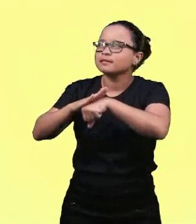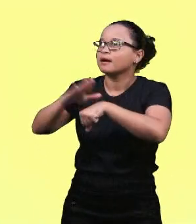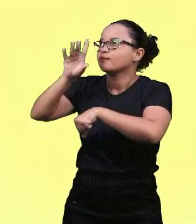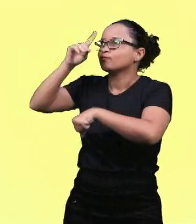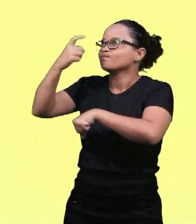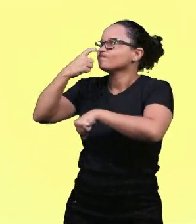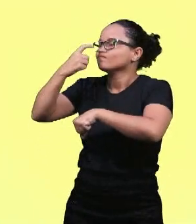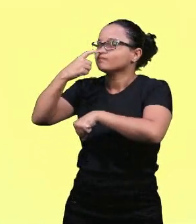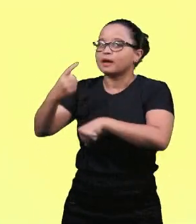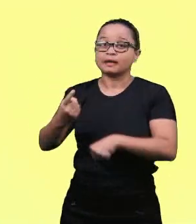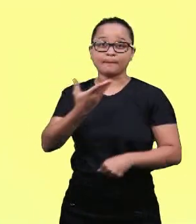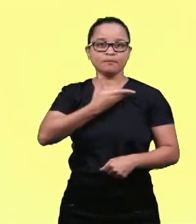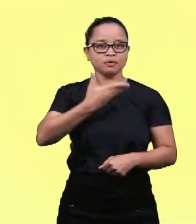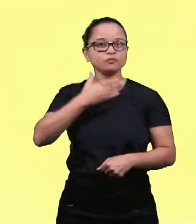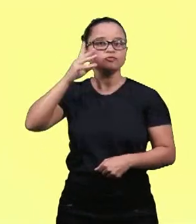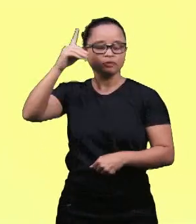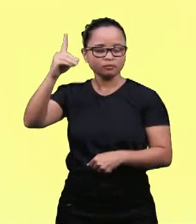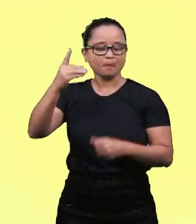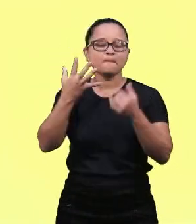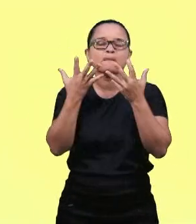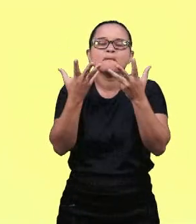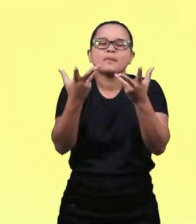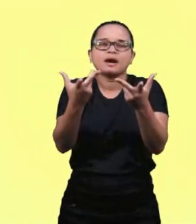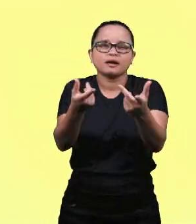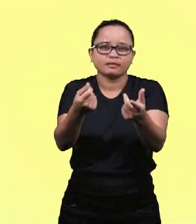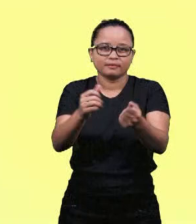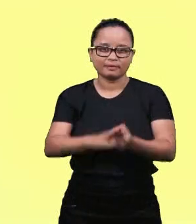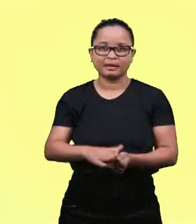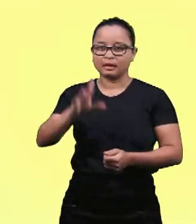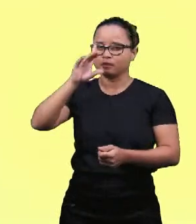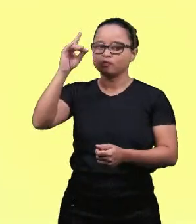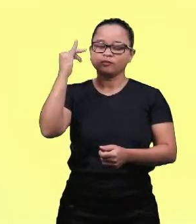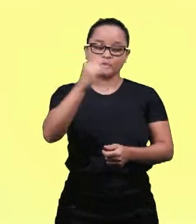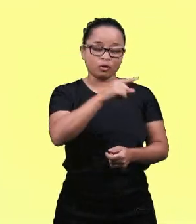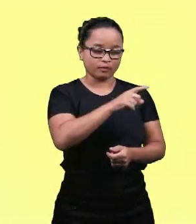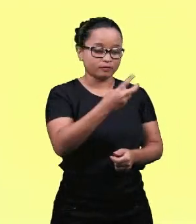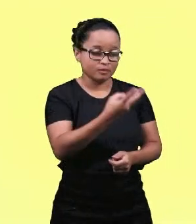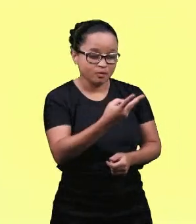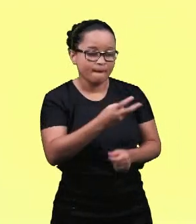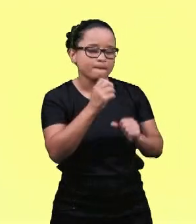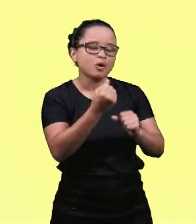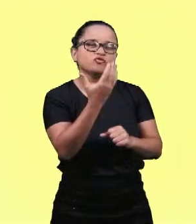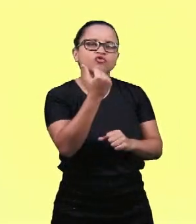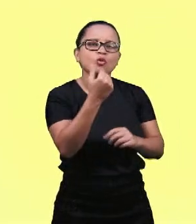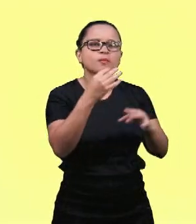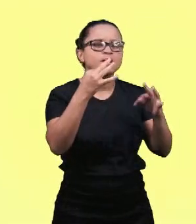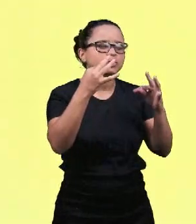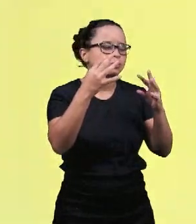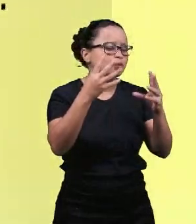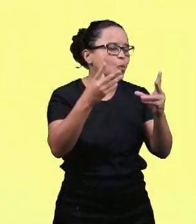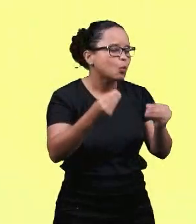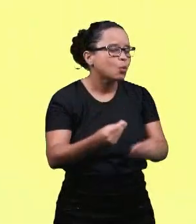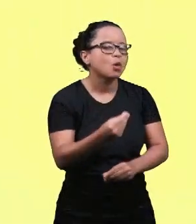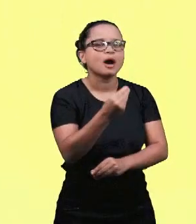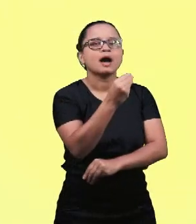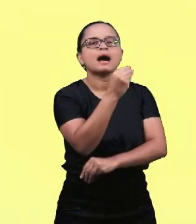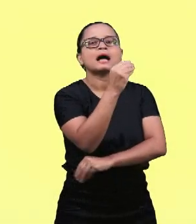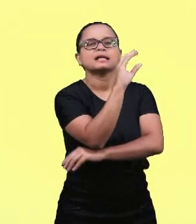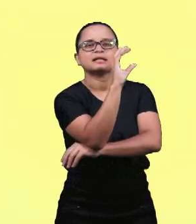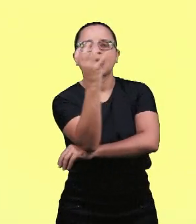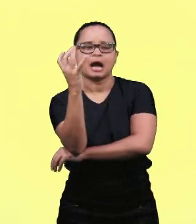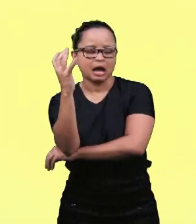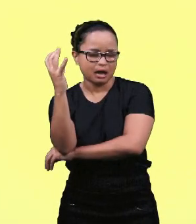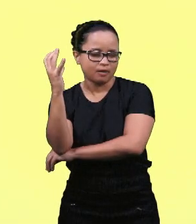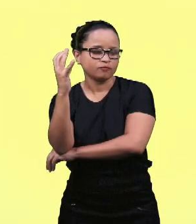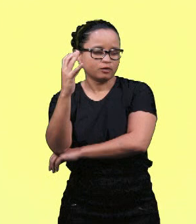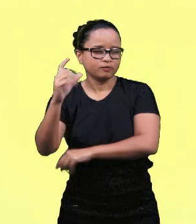avec Dieu dans un rapport merveilleux. Dieu a dit à Adam et Ève qu'ils pouvaient manger de tous les arbres du jardin. Mais